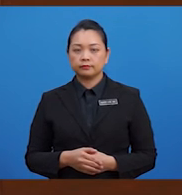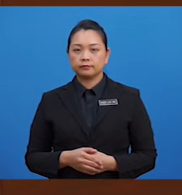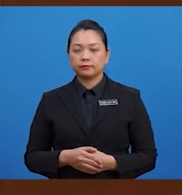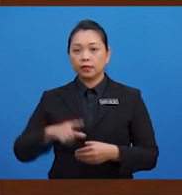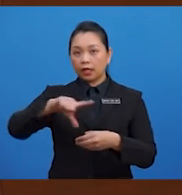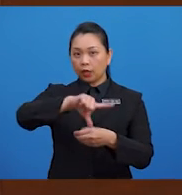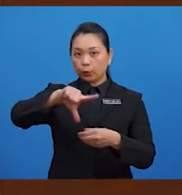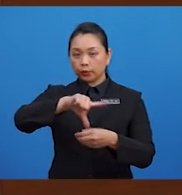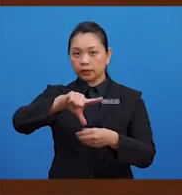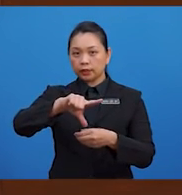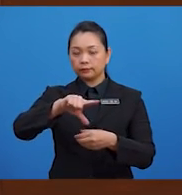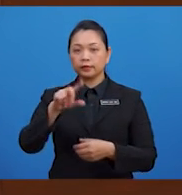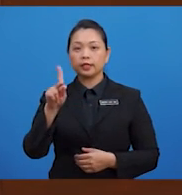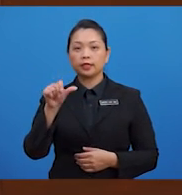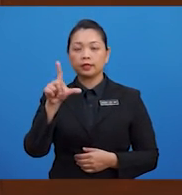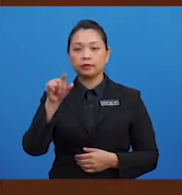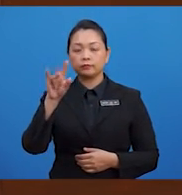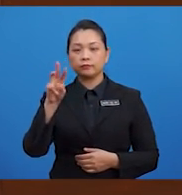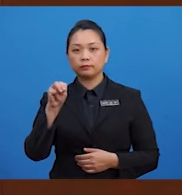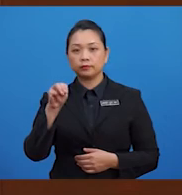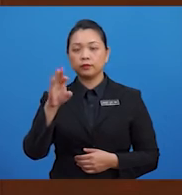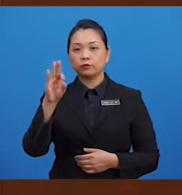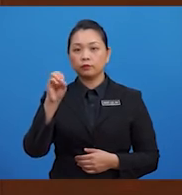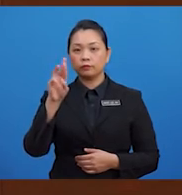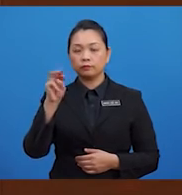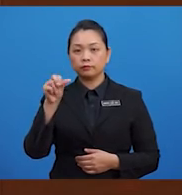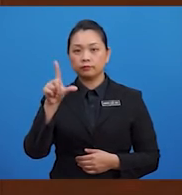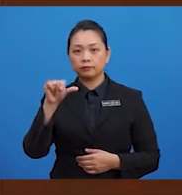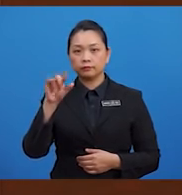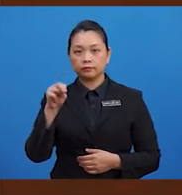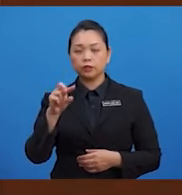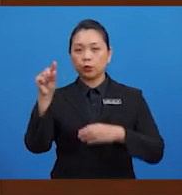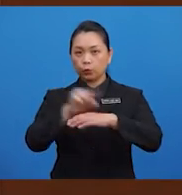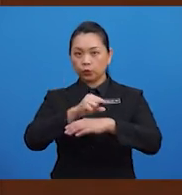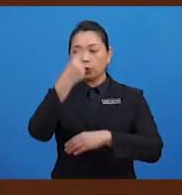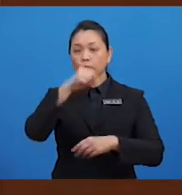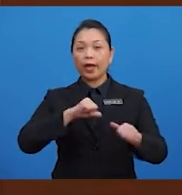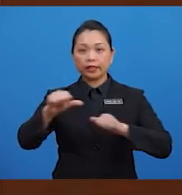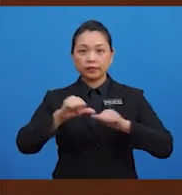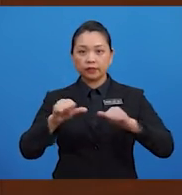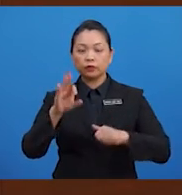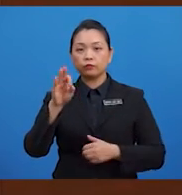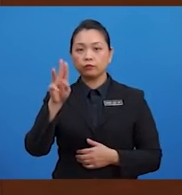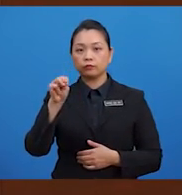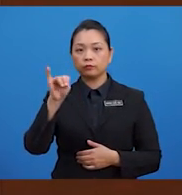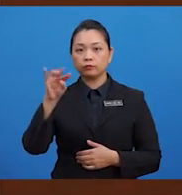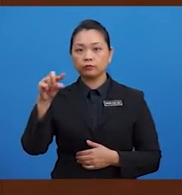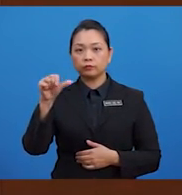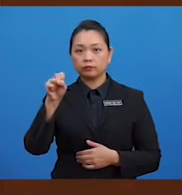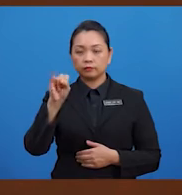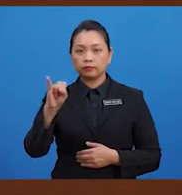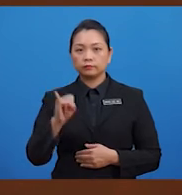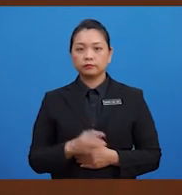Larutan formalin dan kalium permanganat atau potassium permanganat digunakan untuk aktiviti fumigasi.